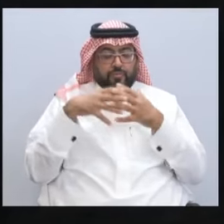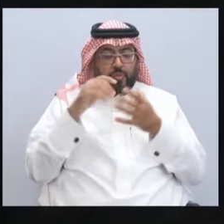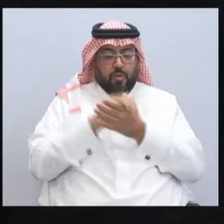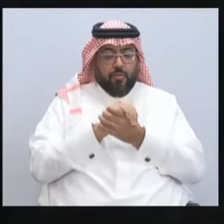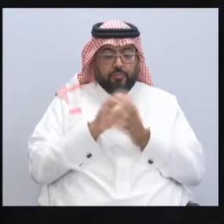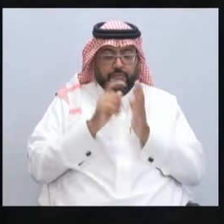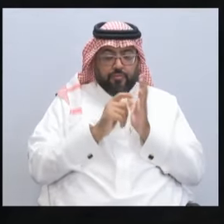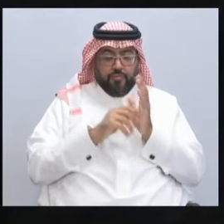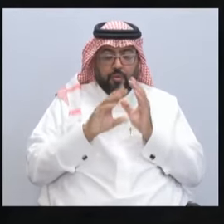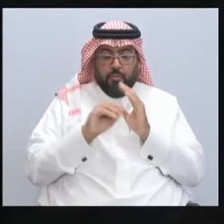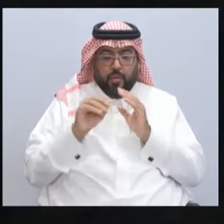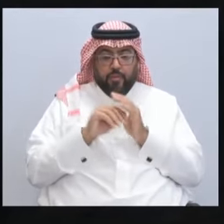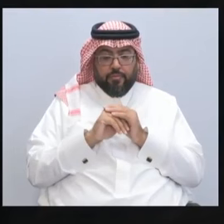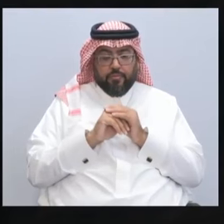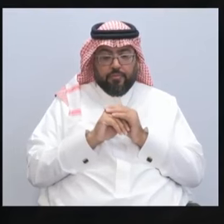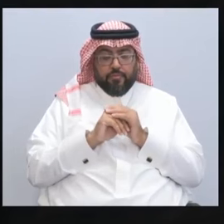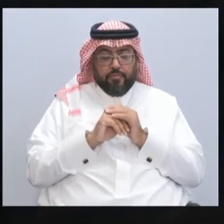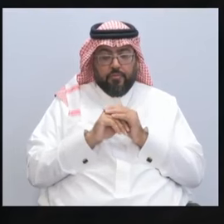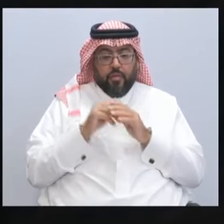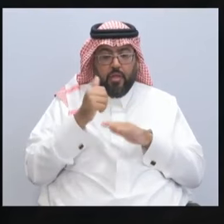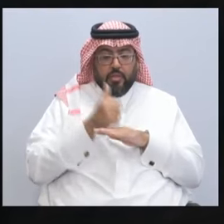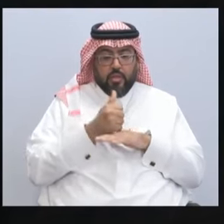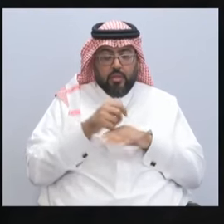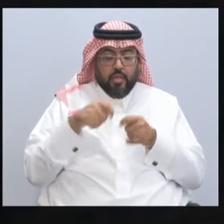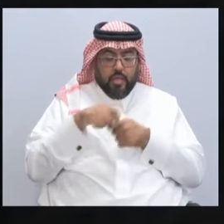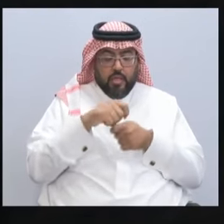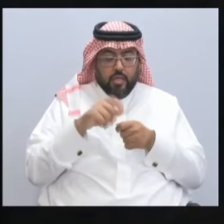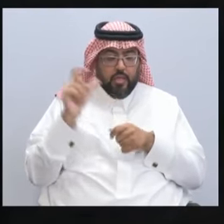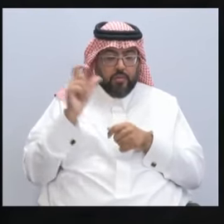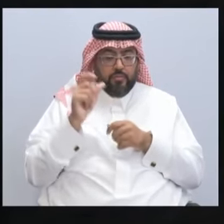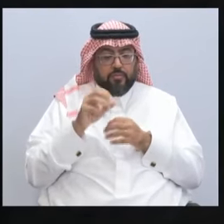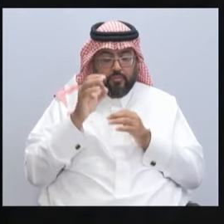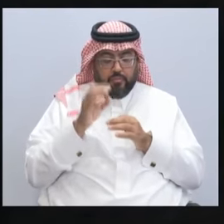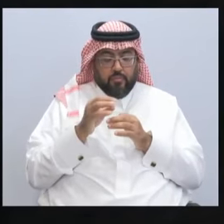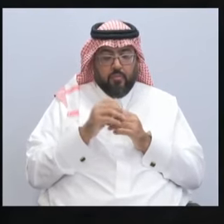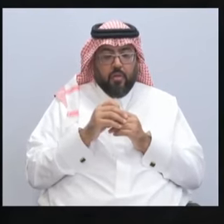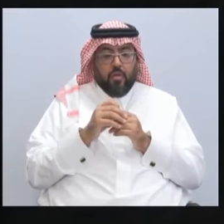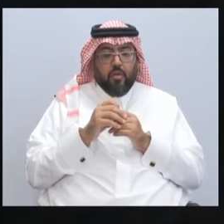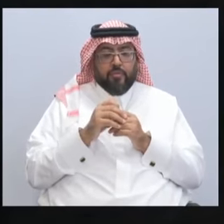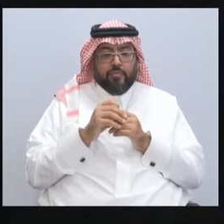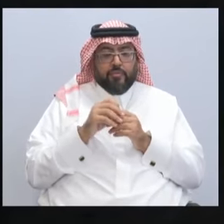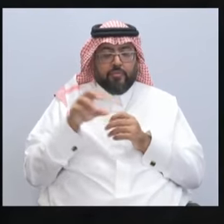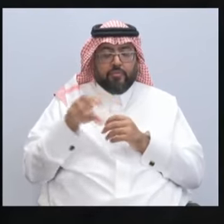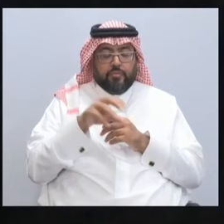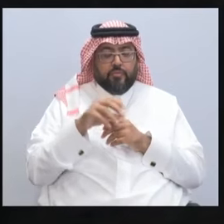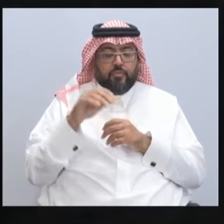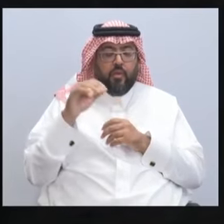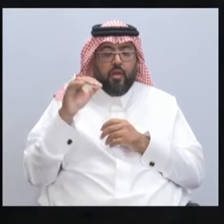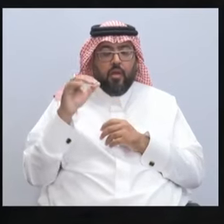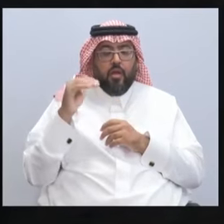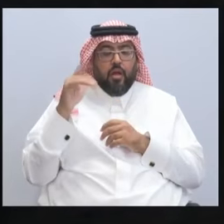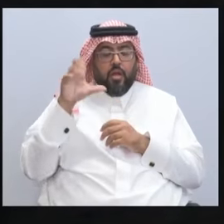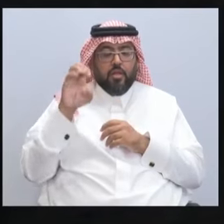وانظمه متشابهه اساسها العقيده اسلاميه ادركت دول الخليج العربيه